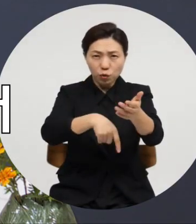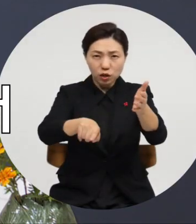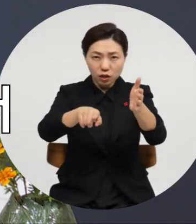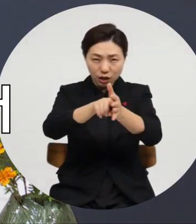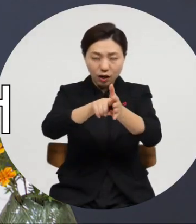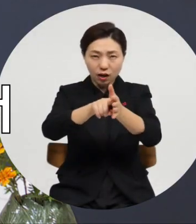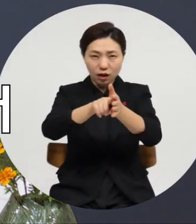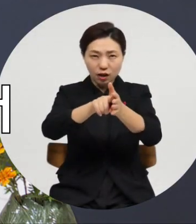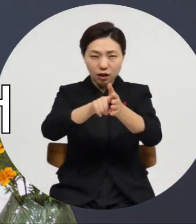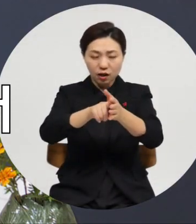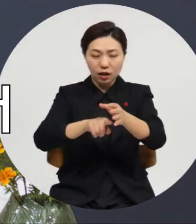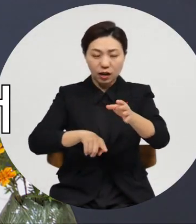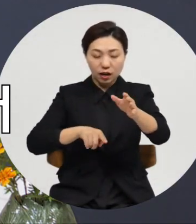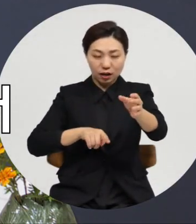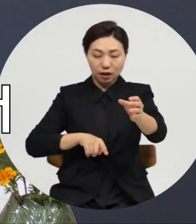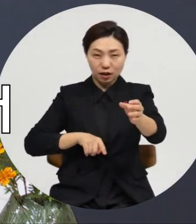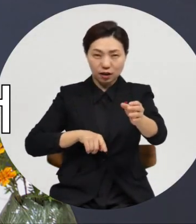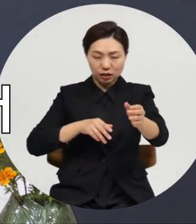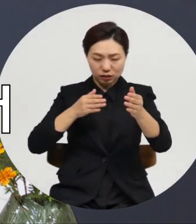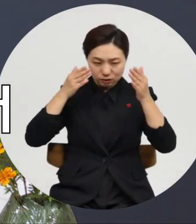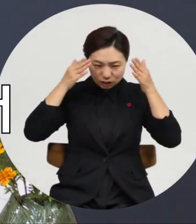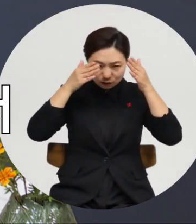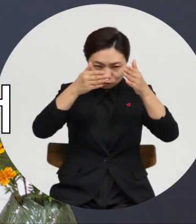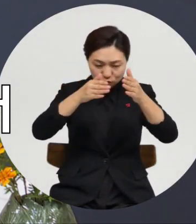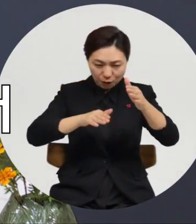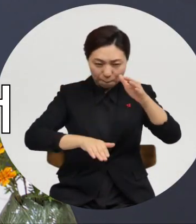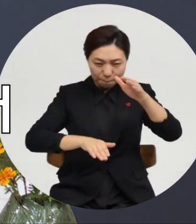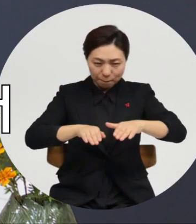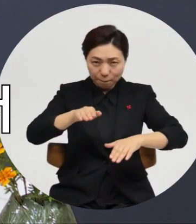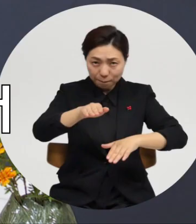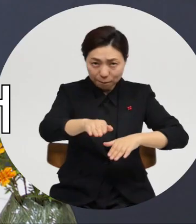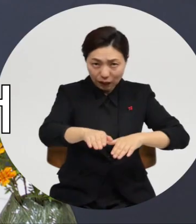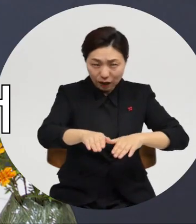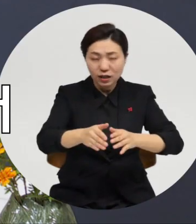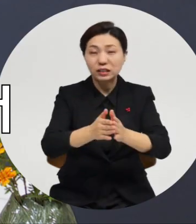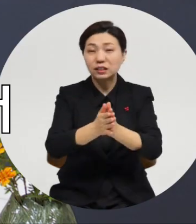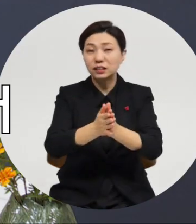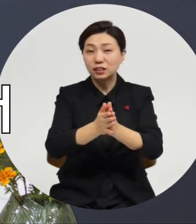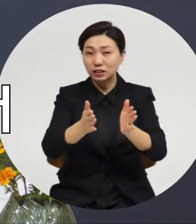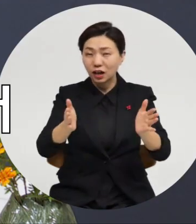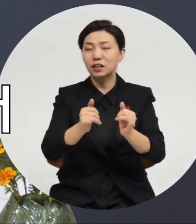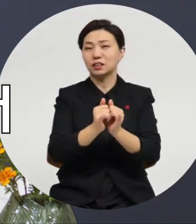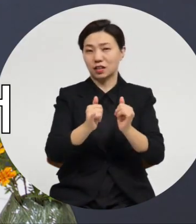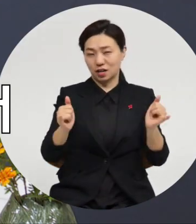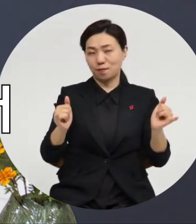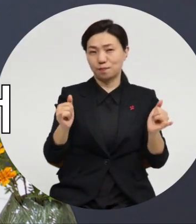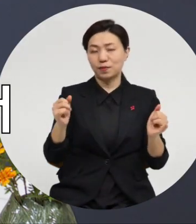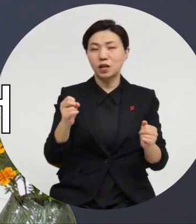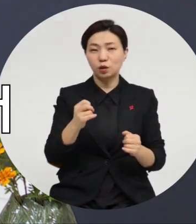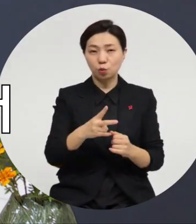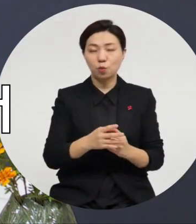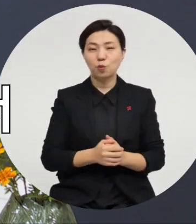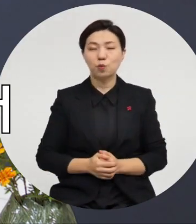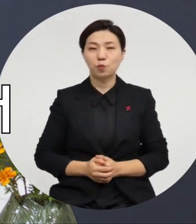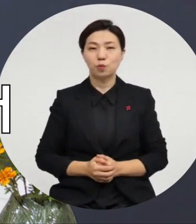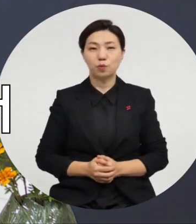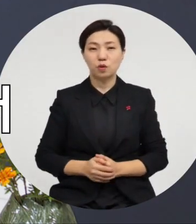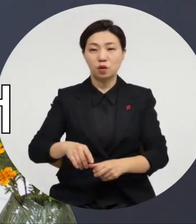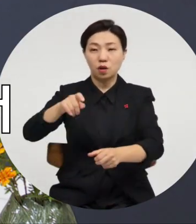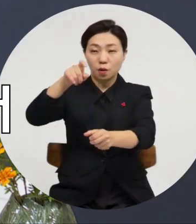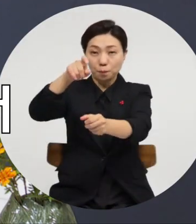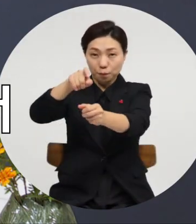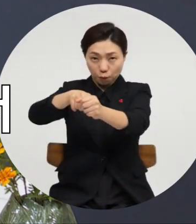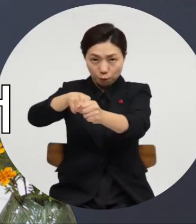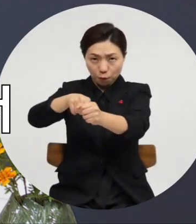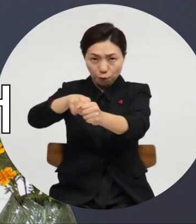목표가 있고, 그 목표를 향해서 한발 걸어가는 사람과, 한발한발